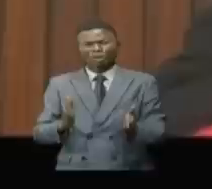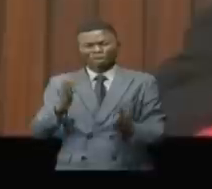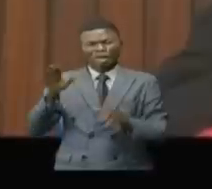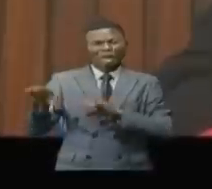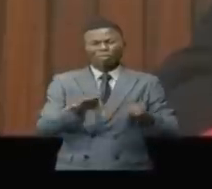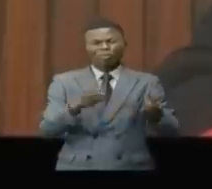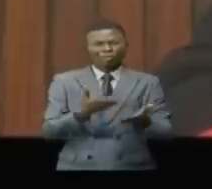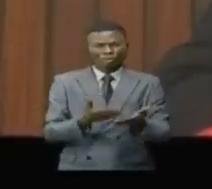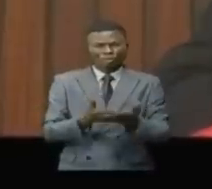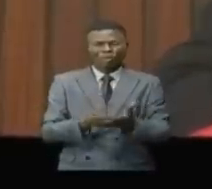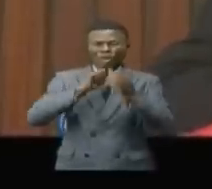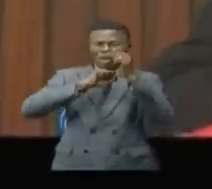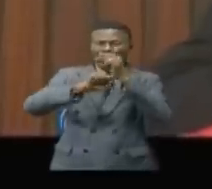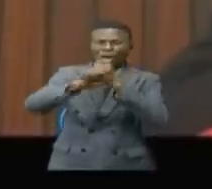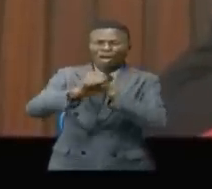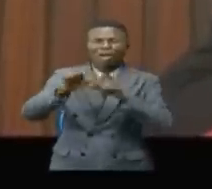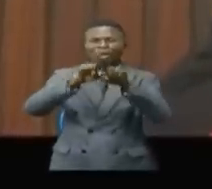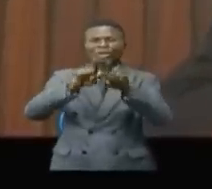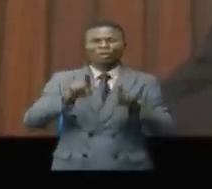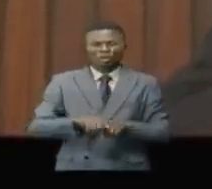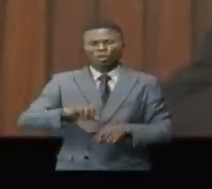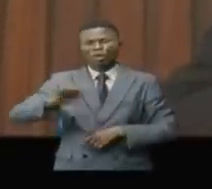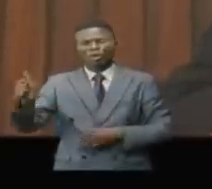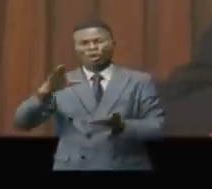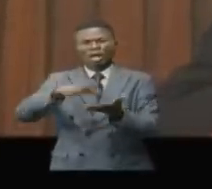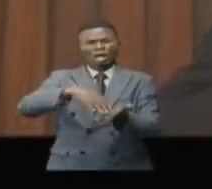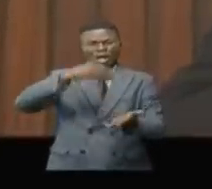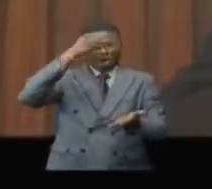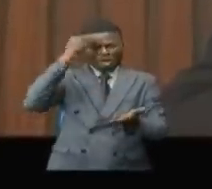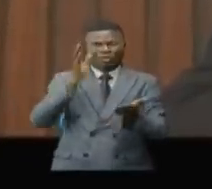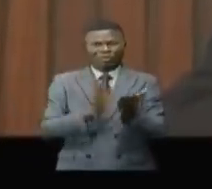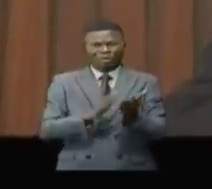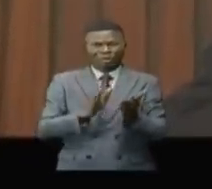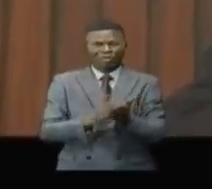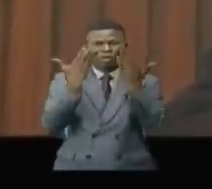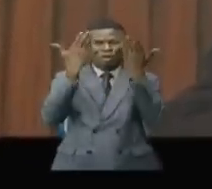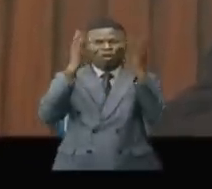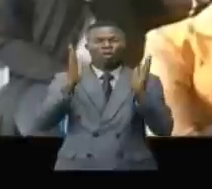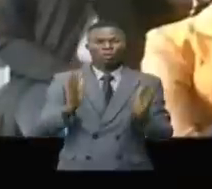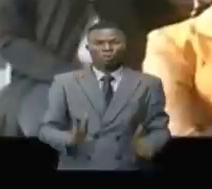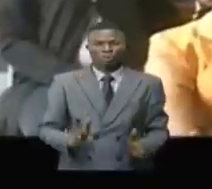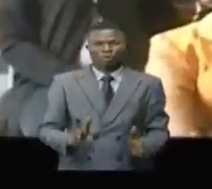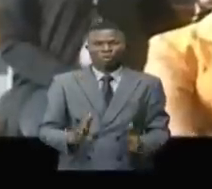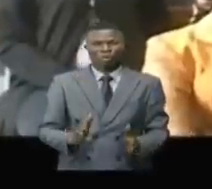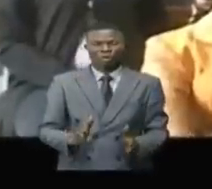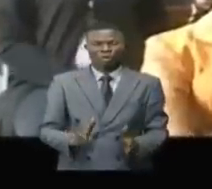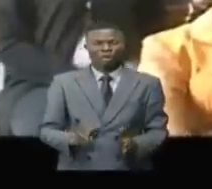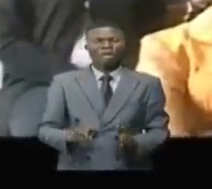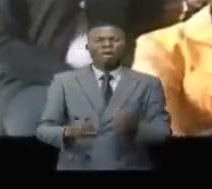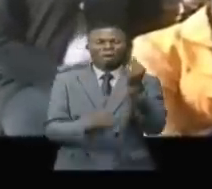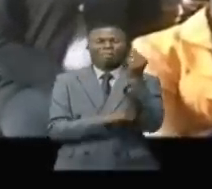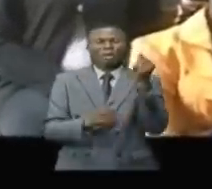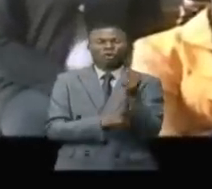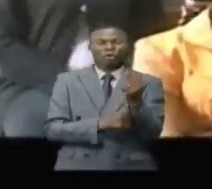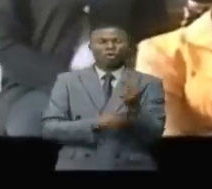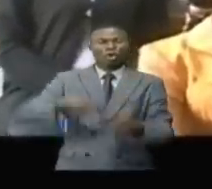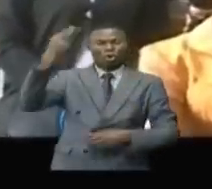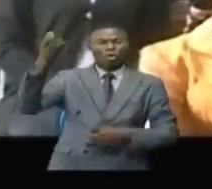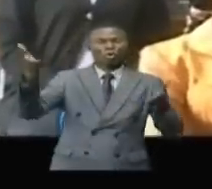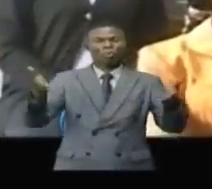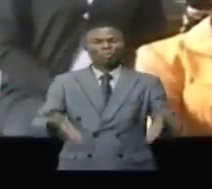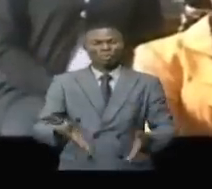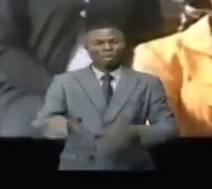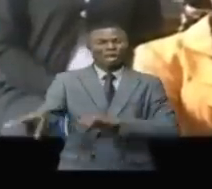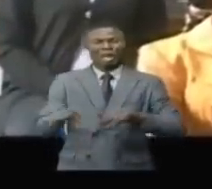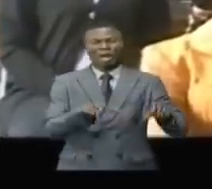en sensibilisant aussi d'autres élèves, les étudiants. Parmi les personnalités présentes à